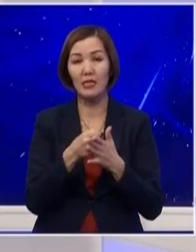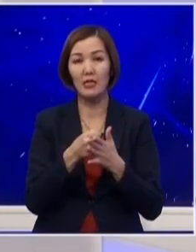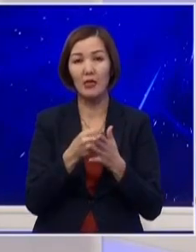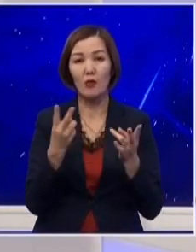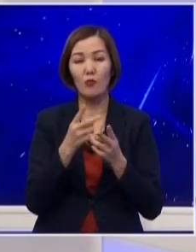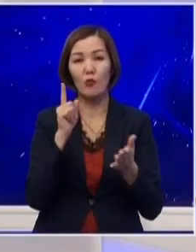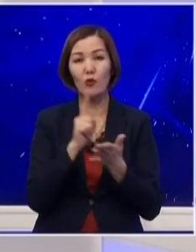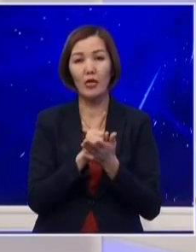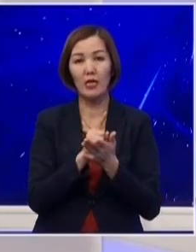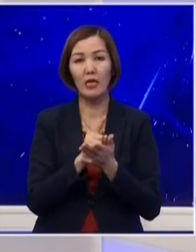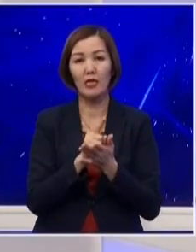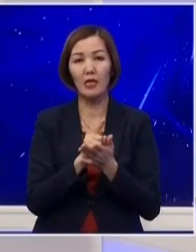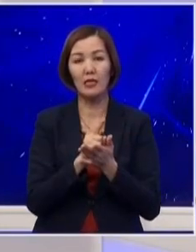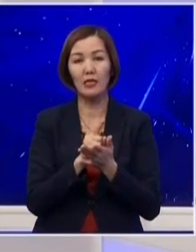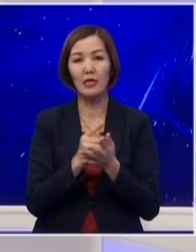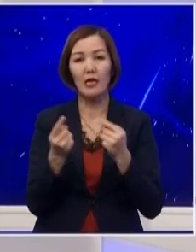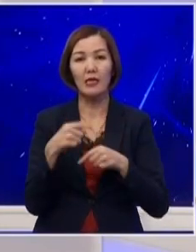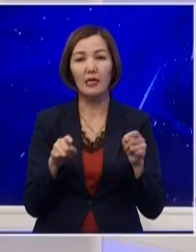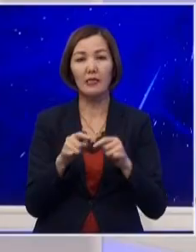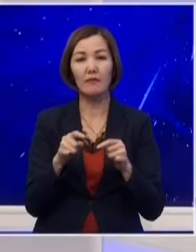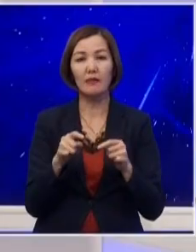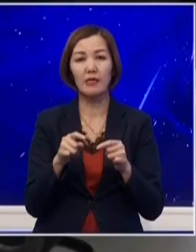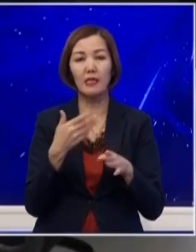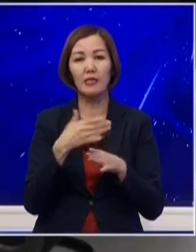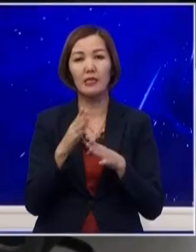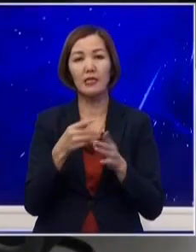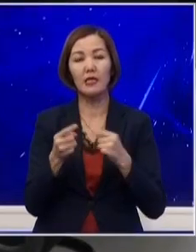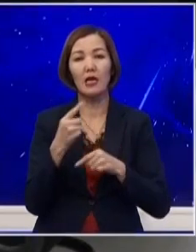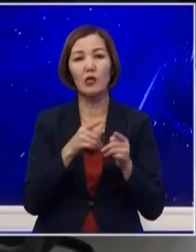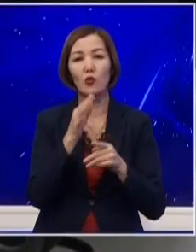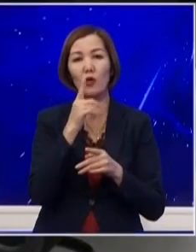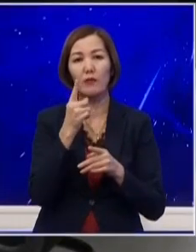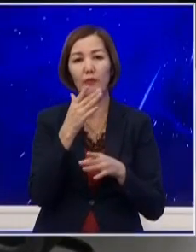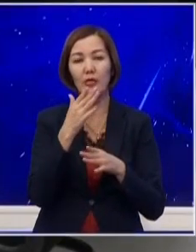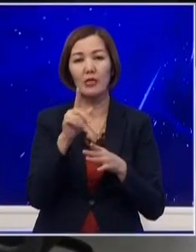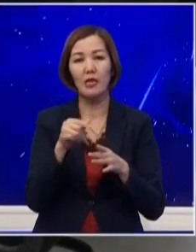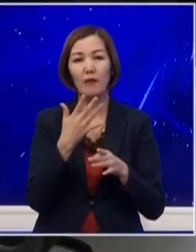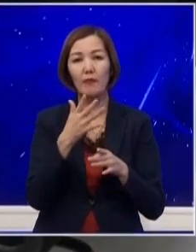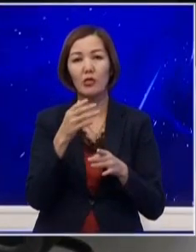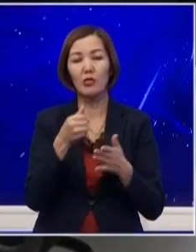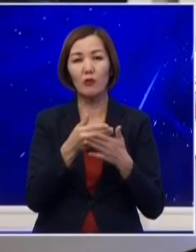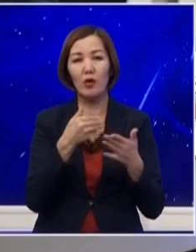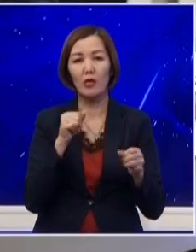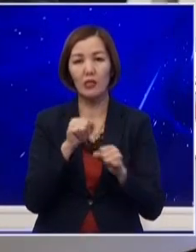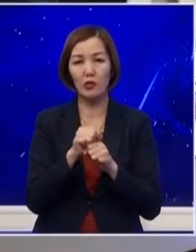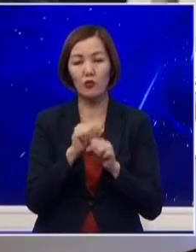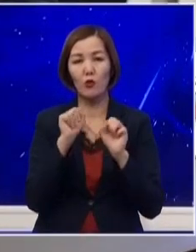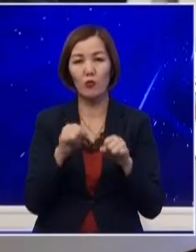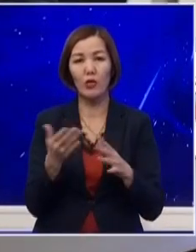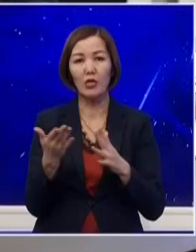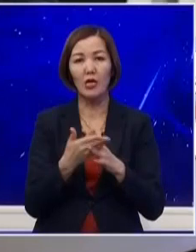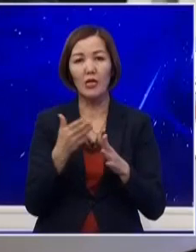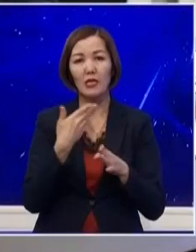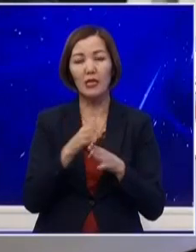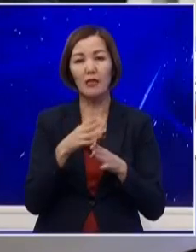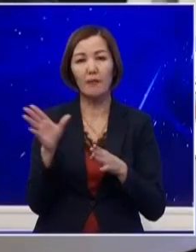шарт. Тағы бір ұтымды тұсы, кәсібіңіздің түріне қарай несені қайтару мерзімін 1,5 жылға шегертуге болады. Женгілетілген